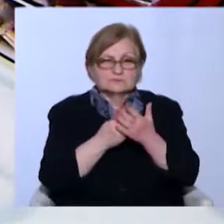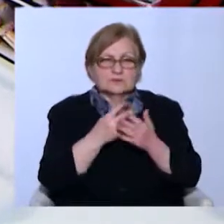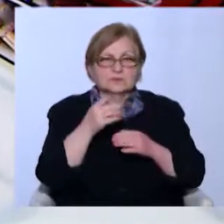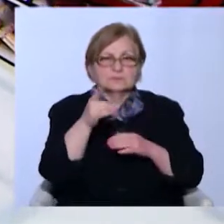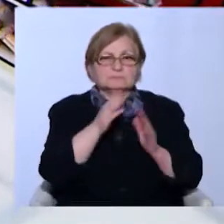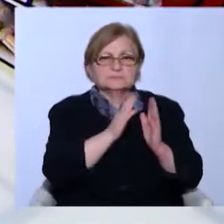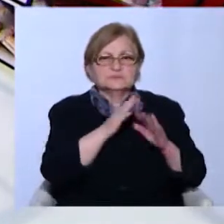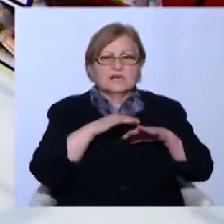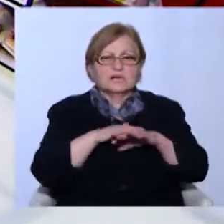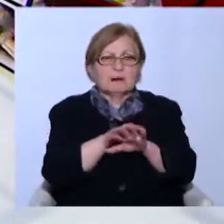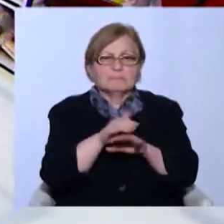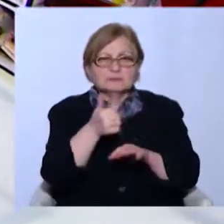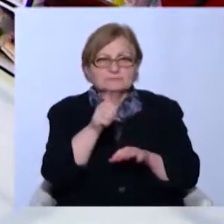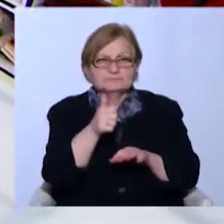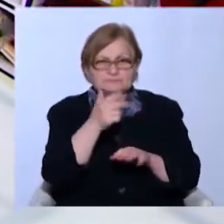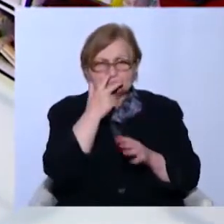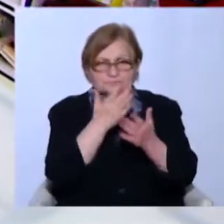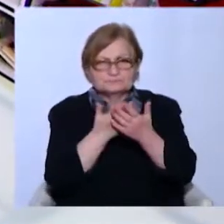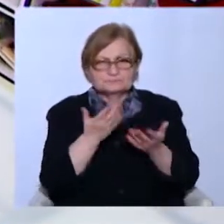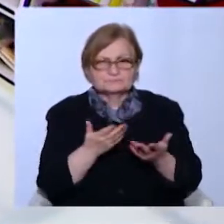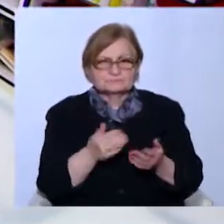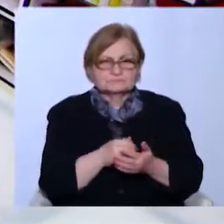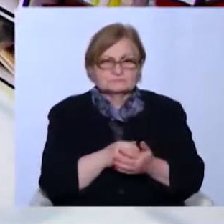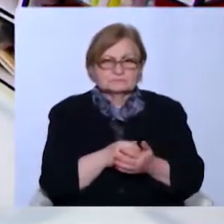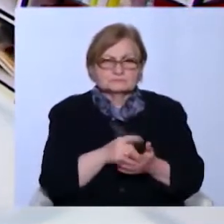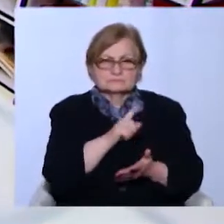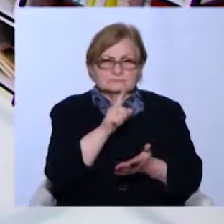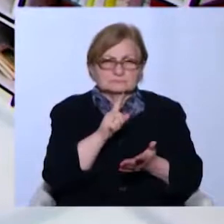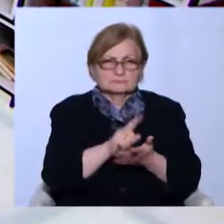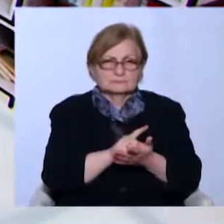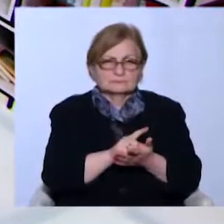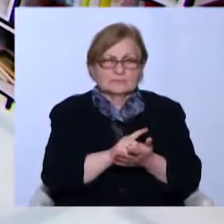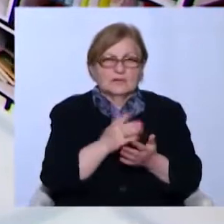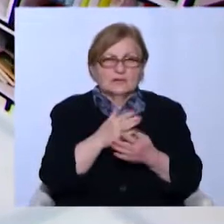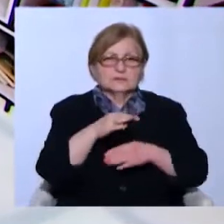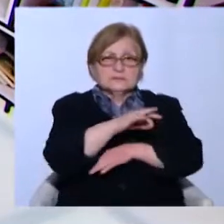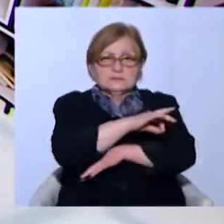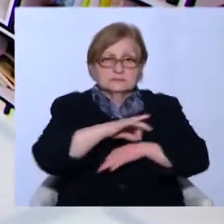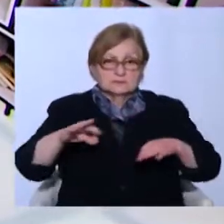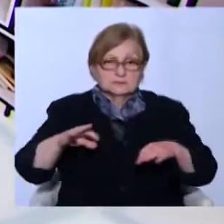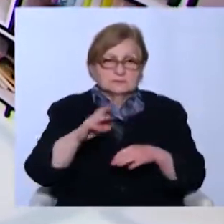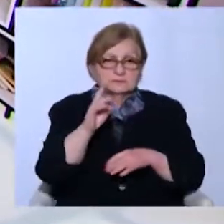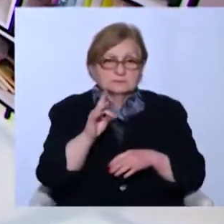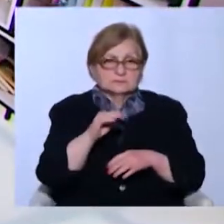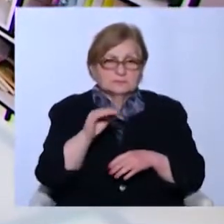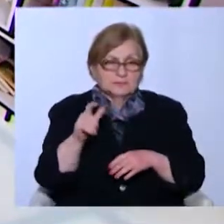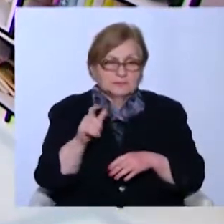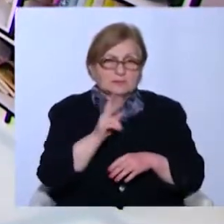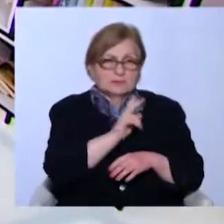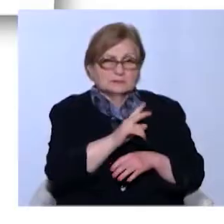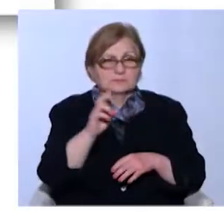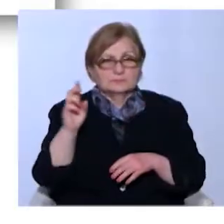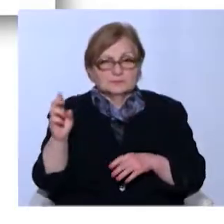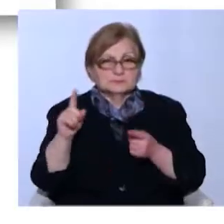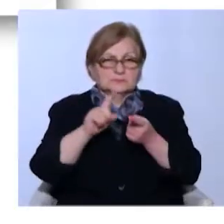გრაფიკი. წრფივი ფუნქციის გრაფიკი მოგეხსენებათ, აუცილებლად არის წრფე და იგი K-ზე და B-ზე შემდეგნაირად